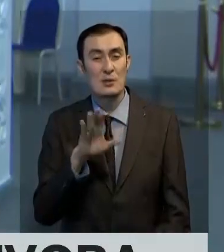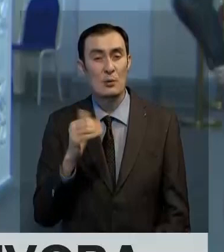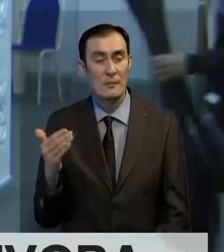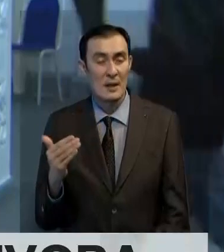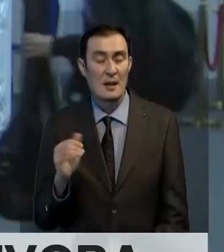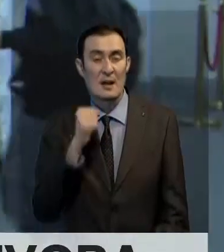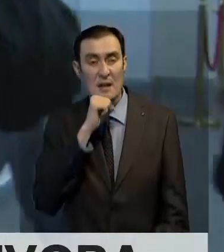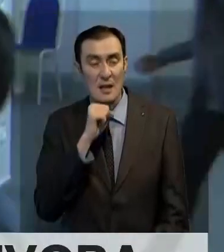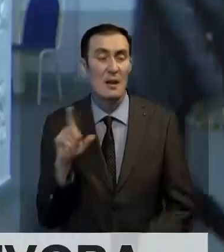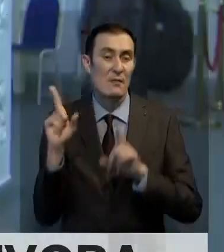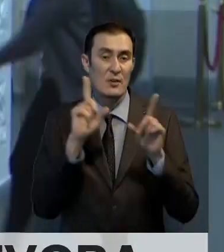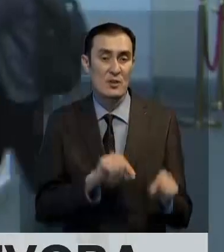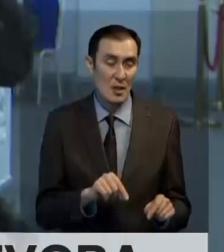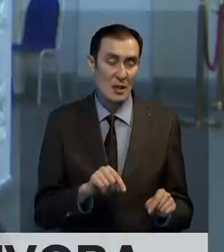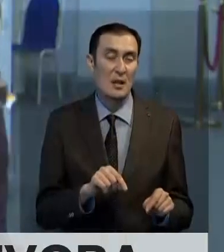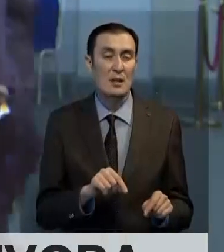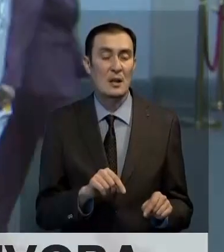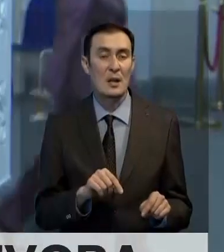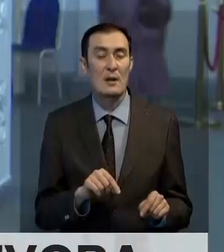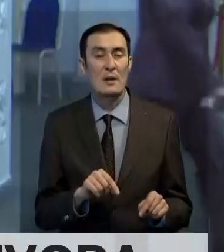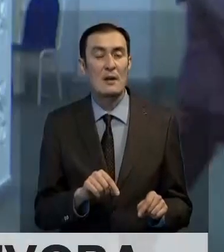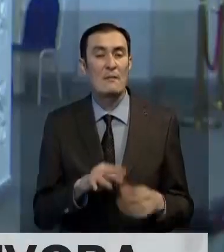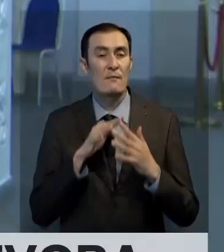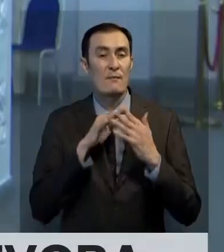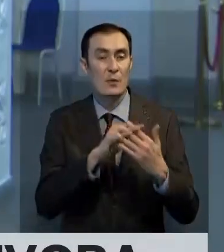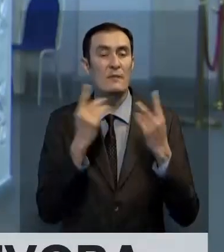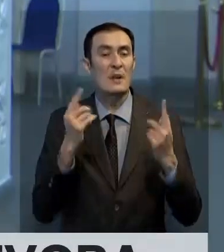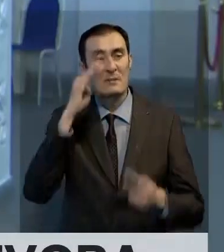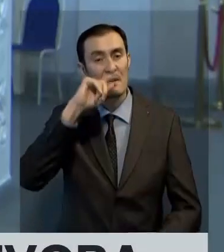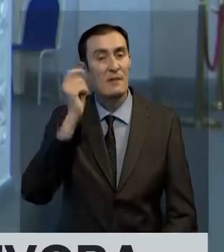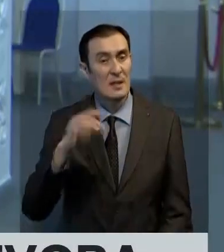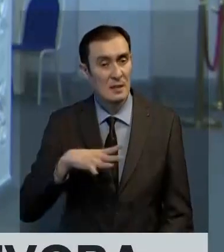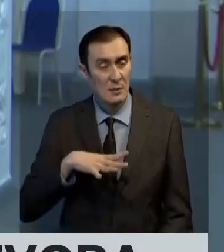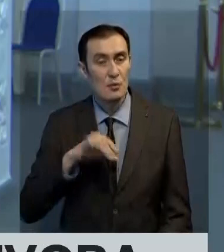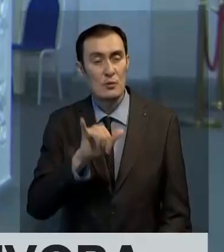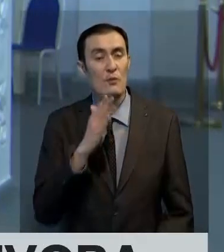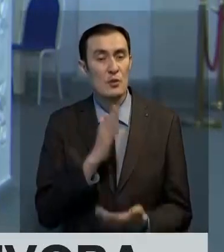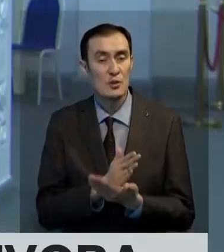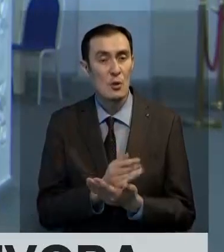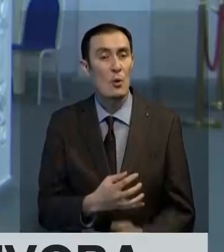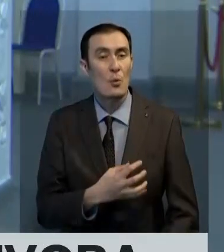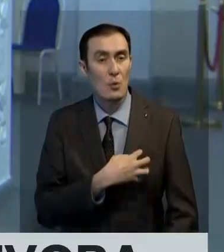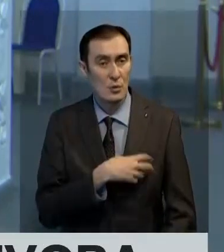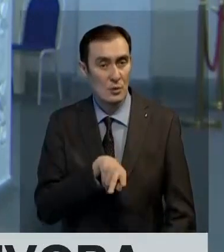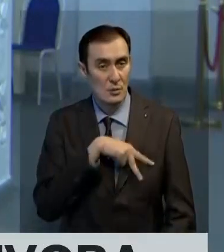Калиата выезжал на фронт в Великую Отечественную войну. И у него есть орден